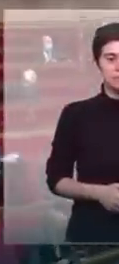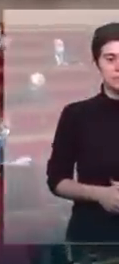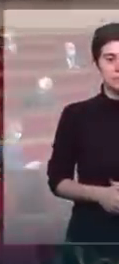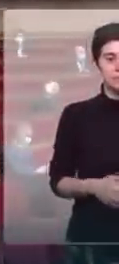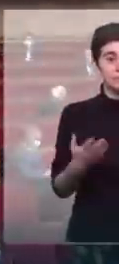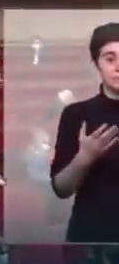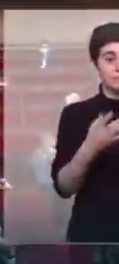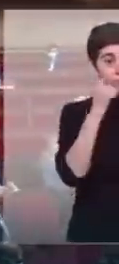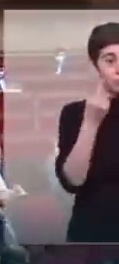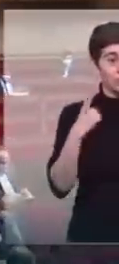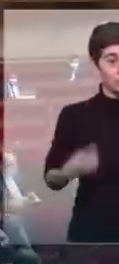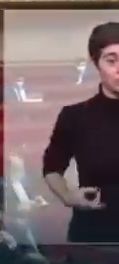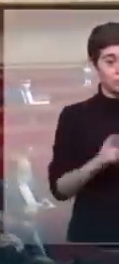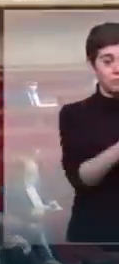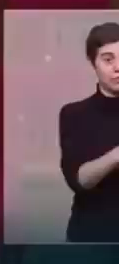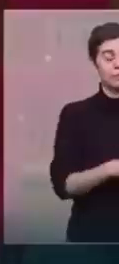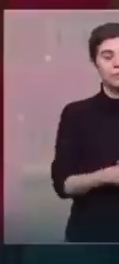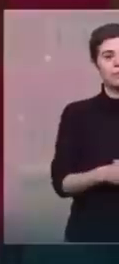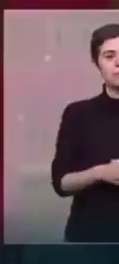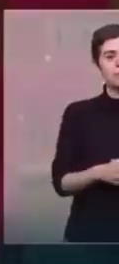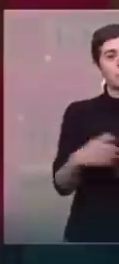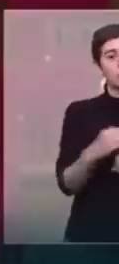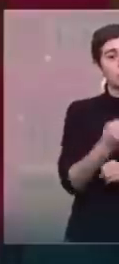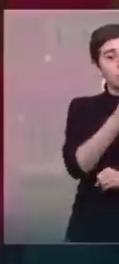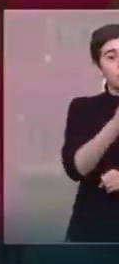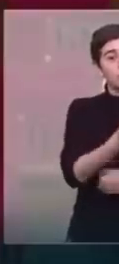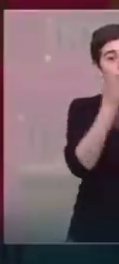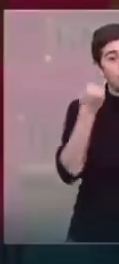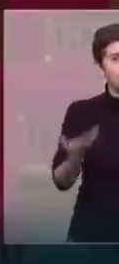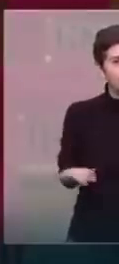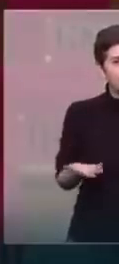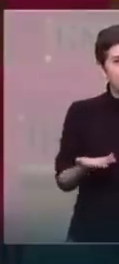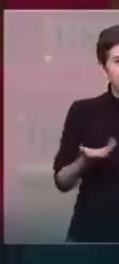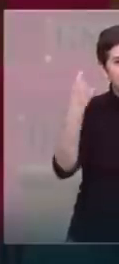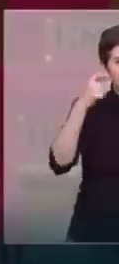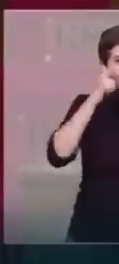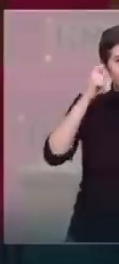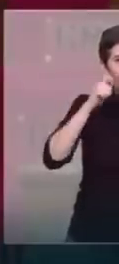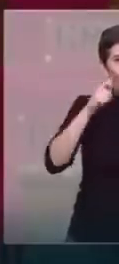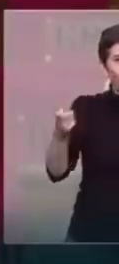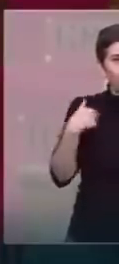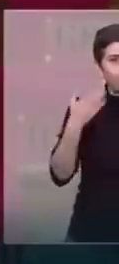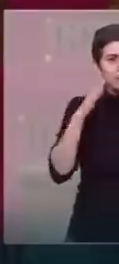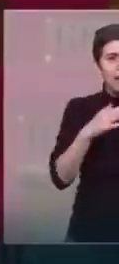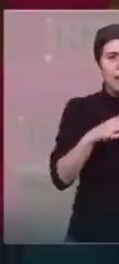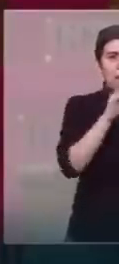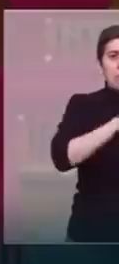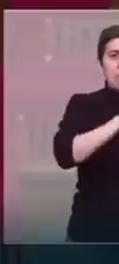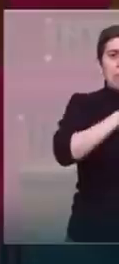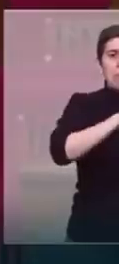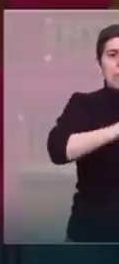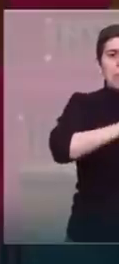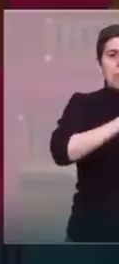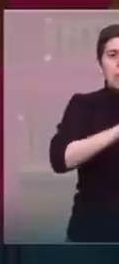Monsieur le député, vous avez la parole. C'est dommage que vous ne sachiez pas, il s'agit du président Emmanuel Macron, le même qui était au chevet de Sanofi pour faire la promotion de la recherche sur le